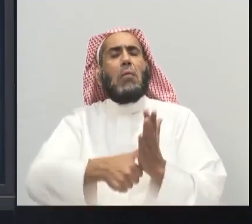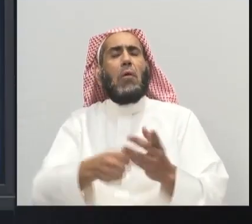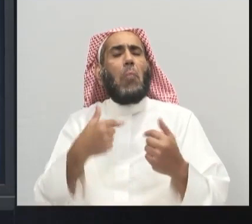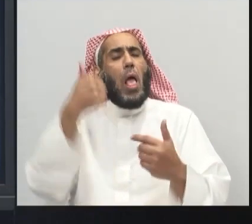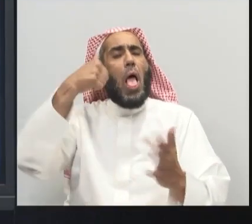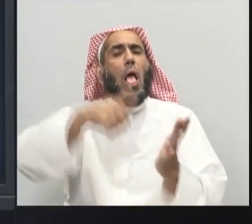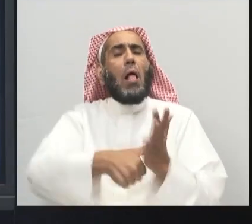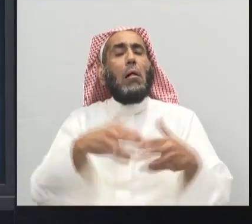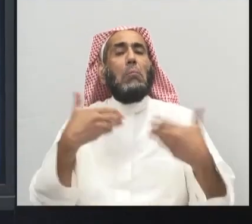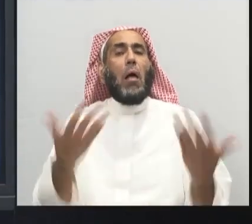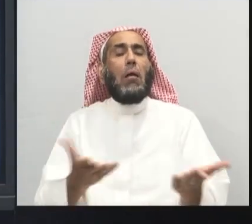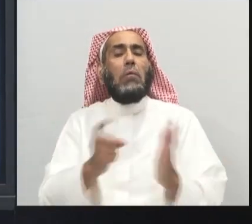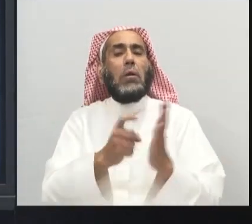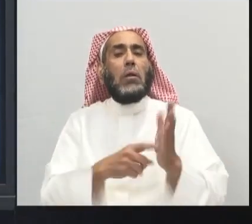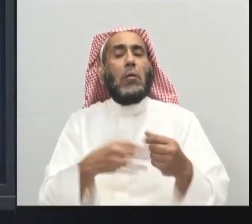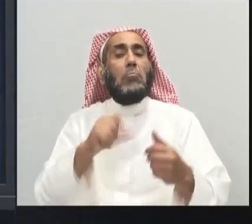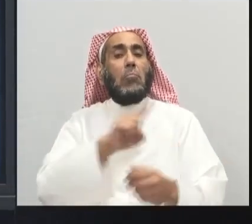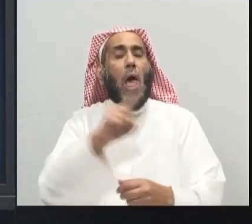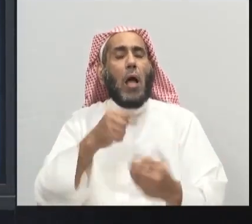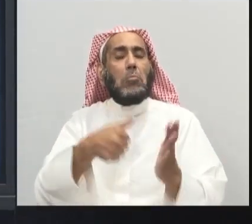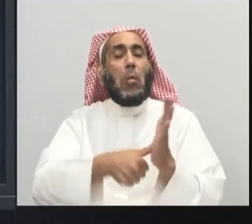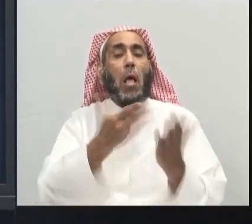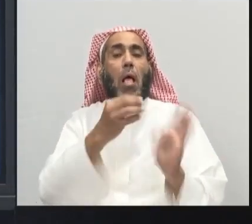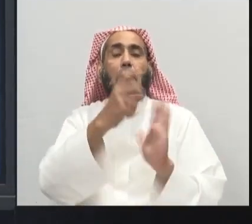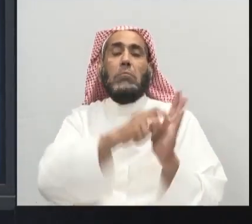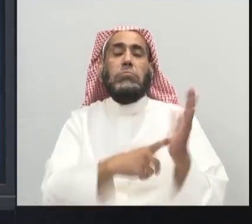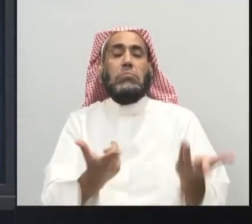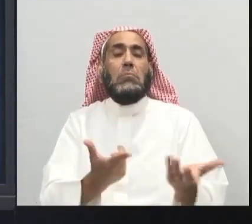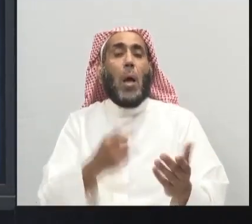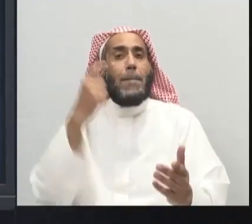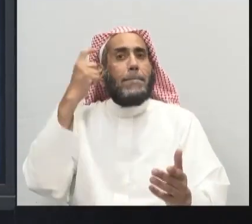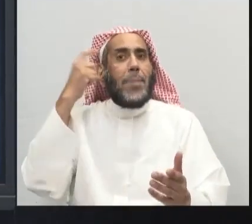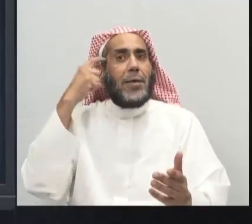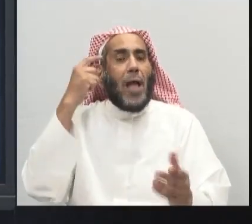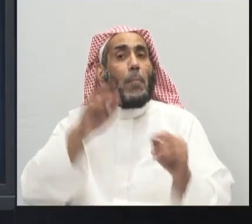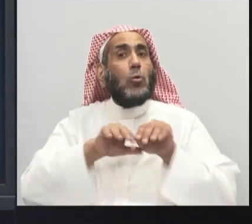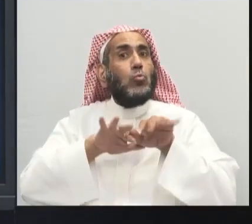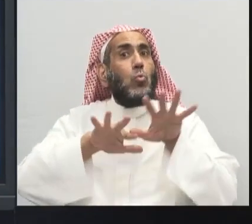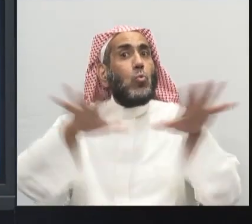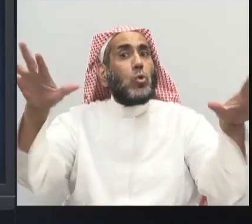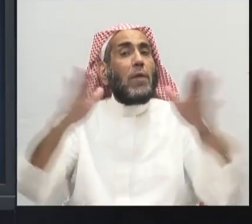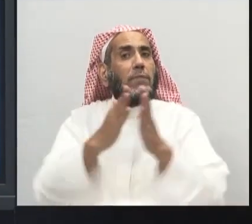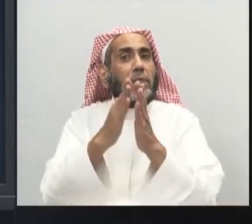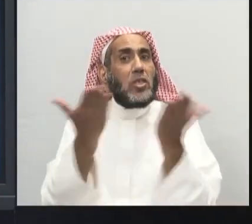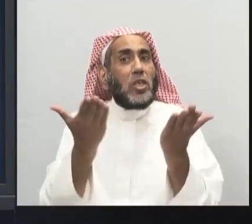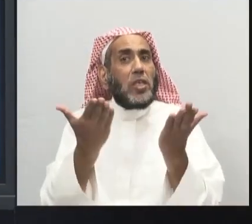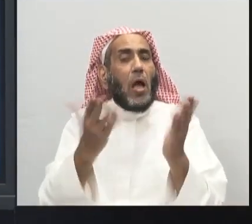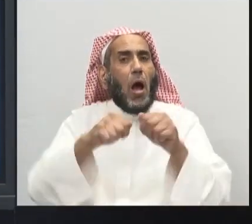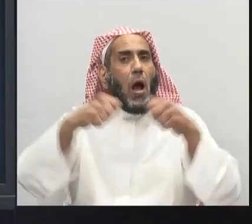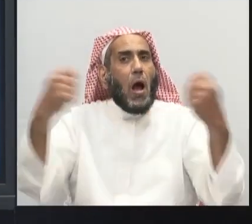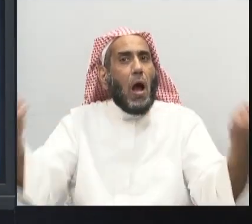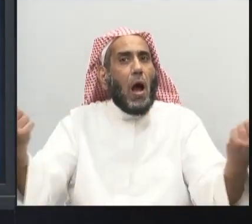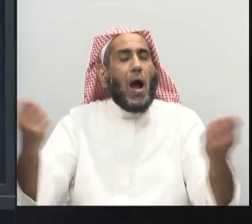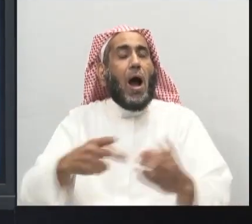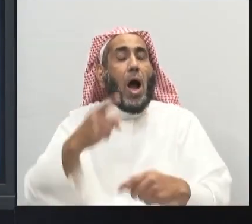اعلم عن هذا النظام او لا لا ادري عن هذا النظام ما دام انه قد نشر في الجريده الرسميه وهي جريده من القرى